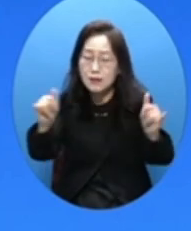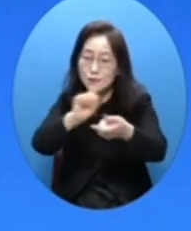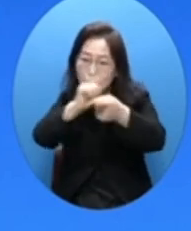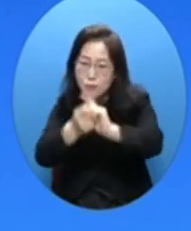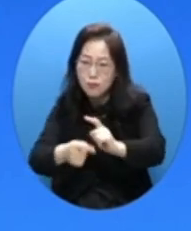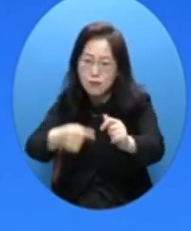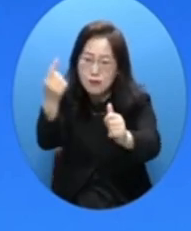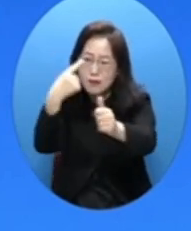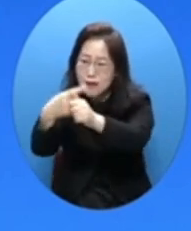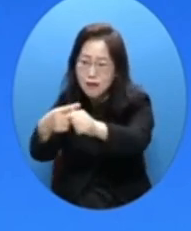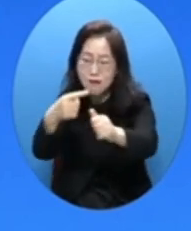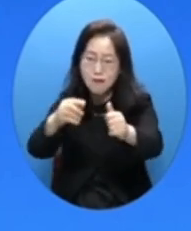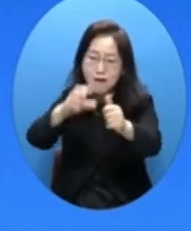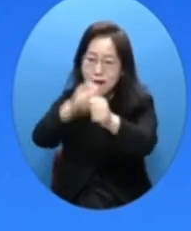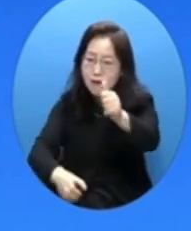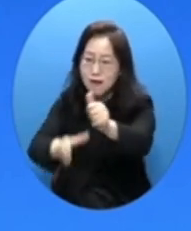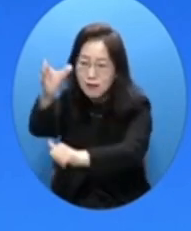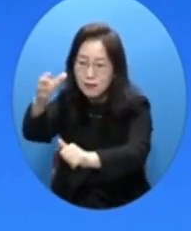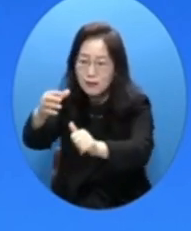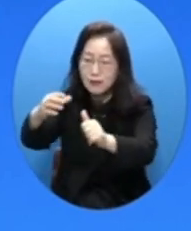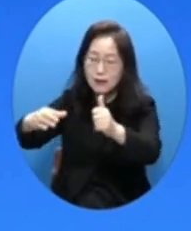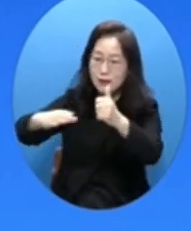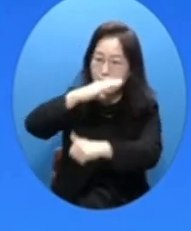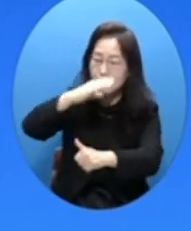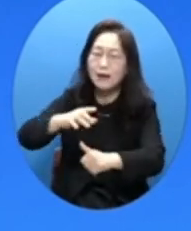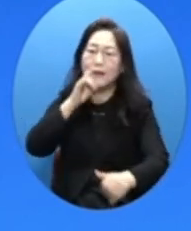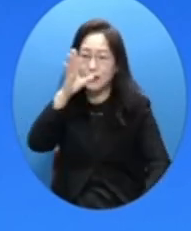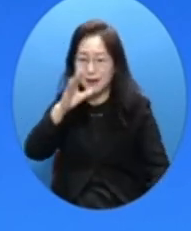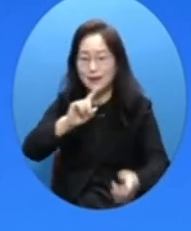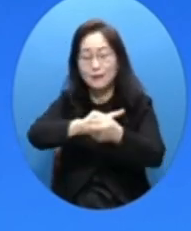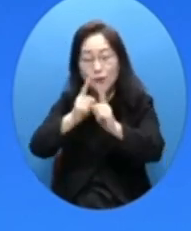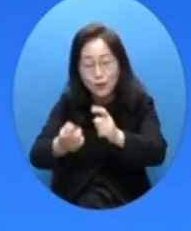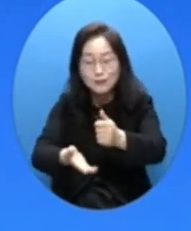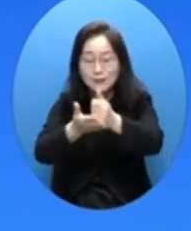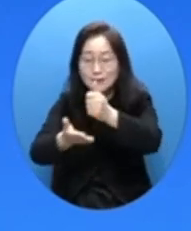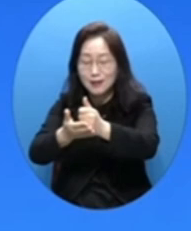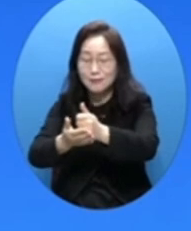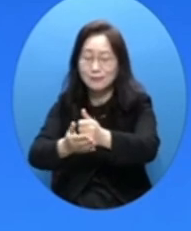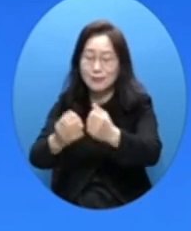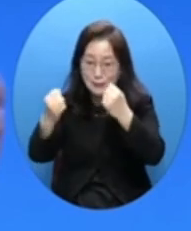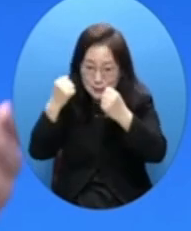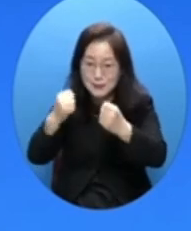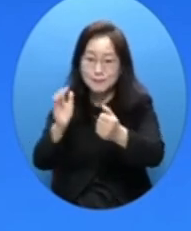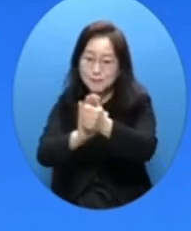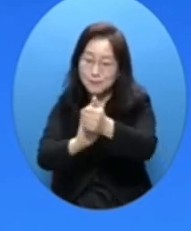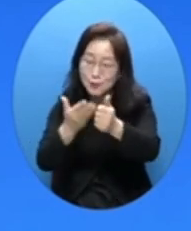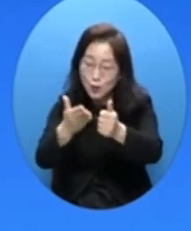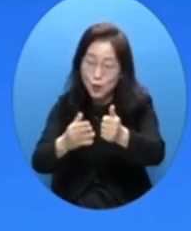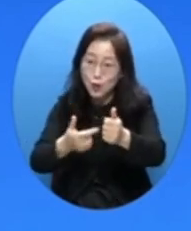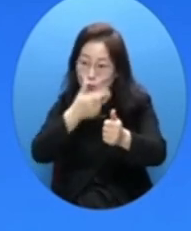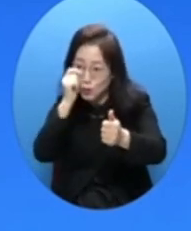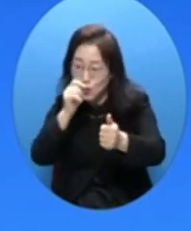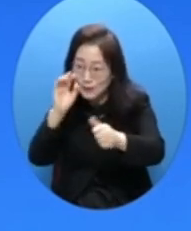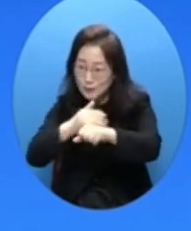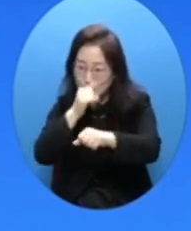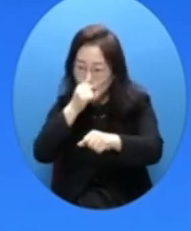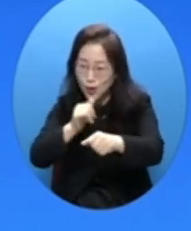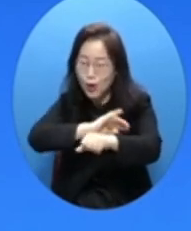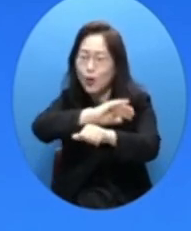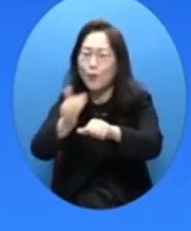물고 뜯으면 안 됩니다 나쁜 얘기하면 안 됩니다 서로 칭찬하고 격려하고 부족한 일 있으면 덮어주고 그래서